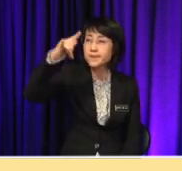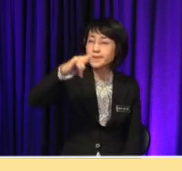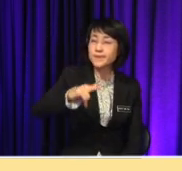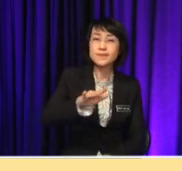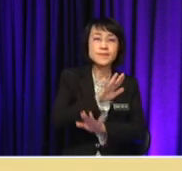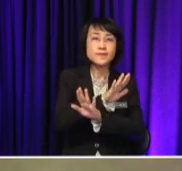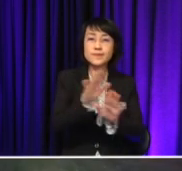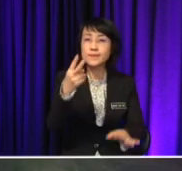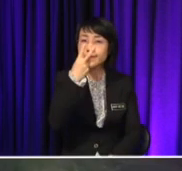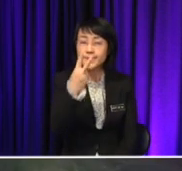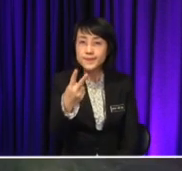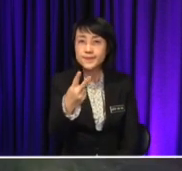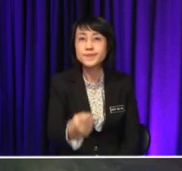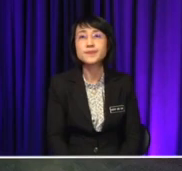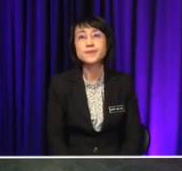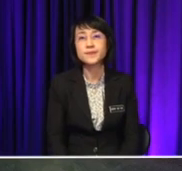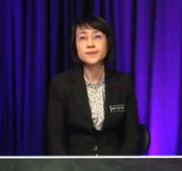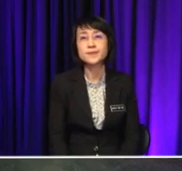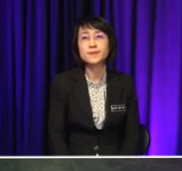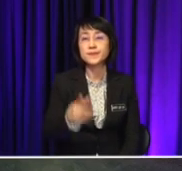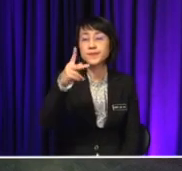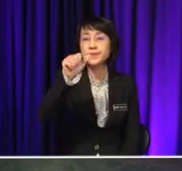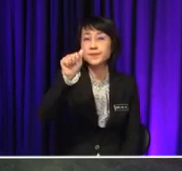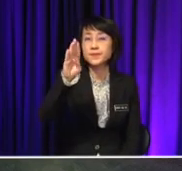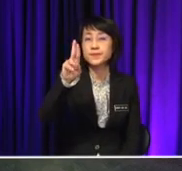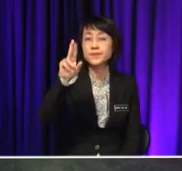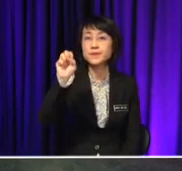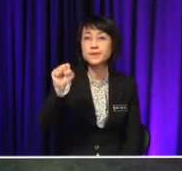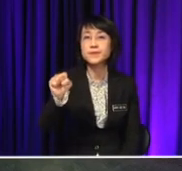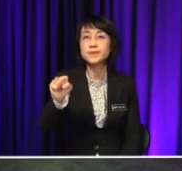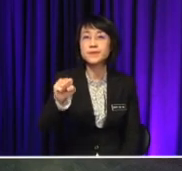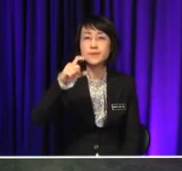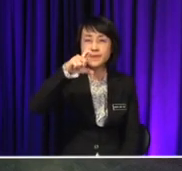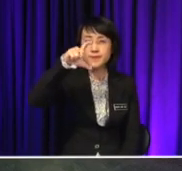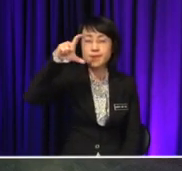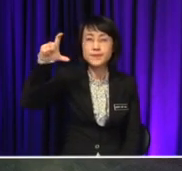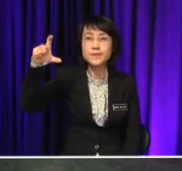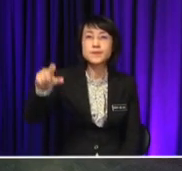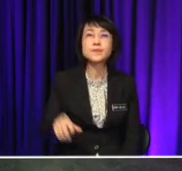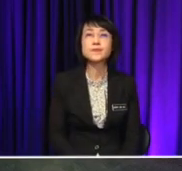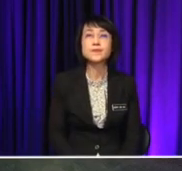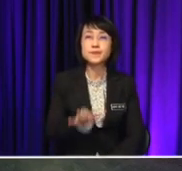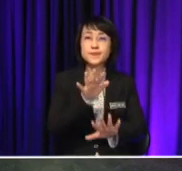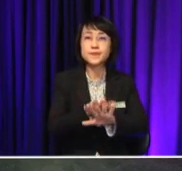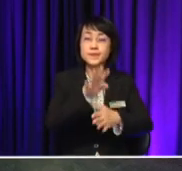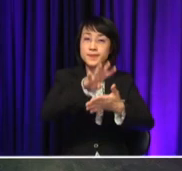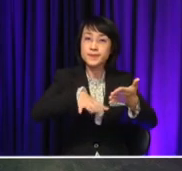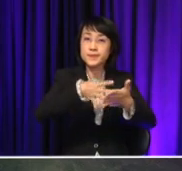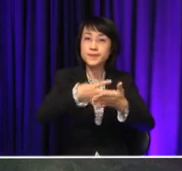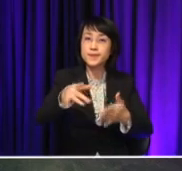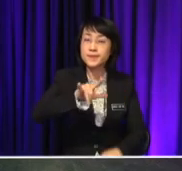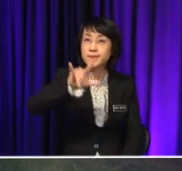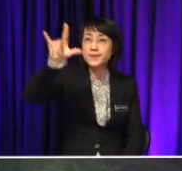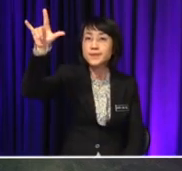berlaku dulu oke di negara kita kabur yang tebal menyebabkan banyak jadi penerbangan terpaksa ditunda